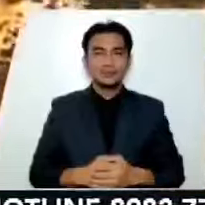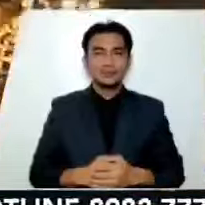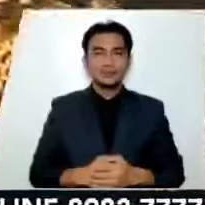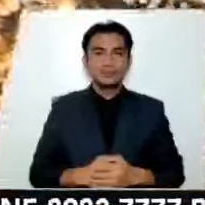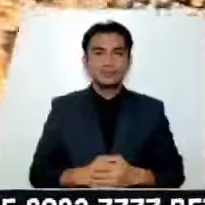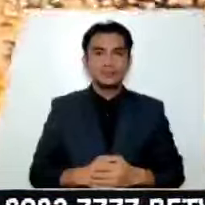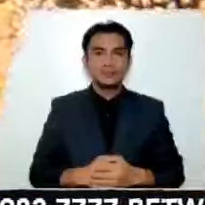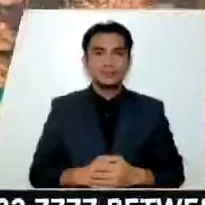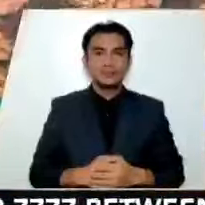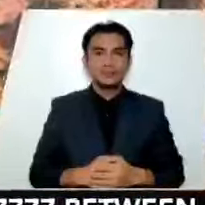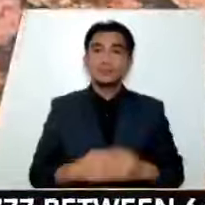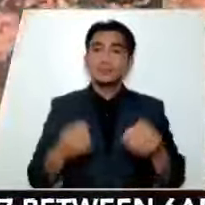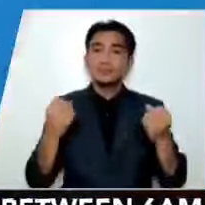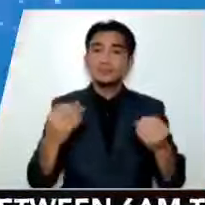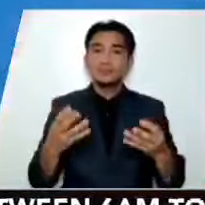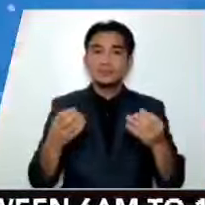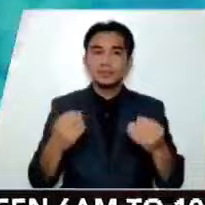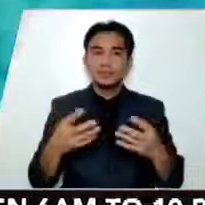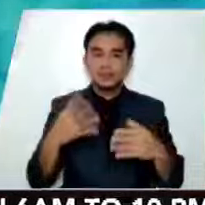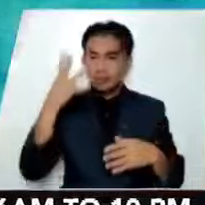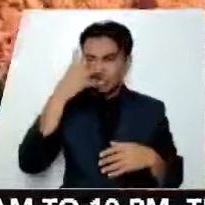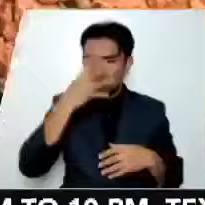Sa dami ng yamang dagat,